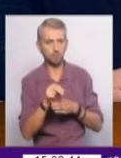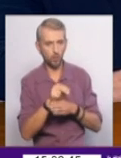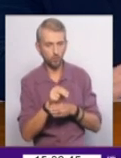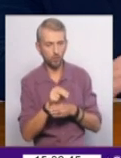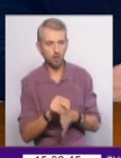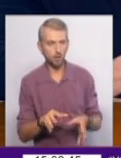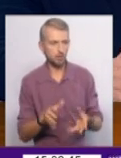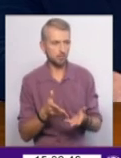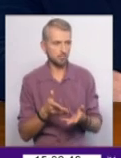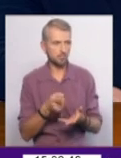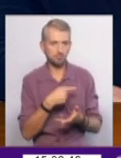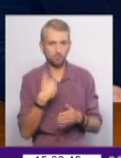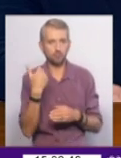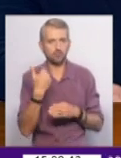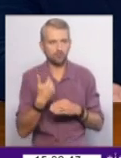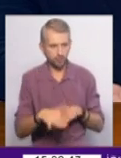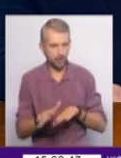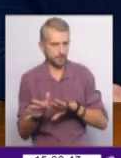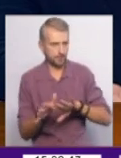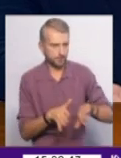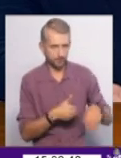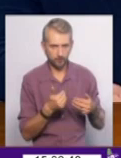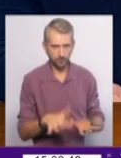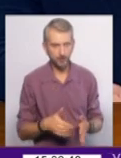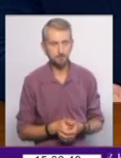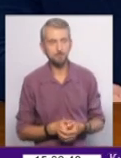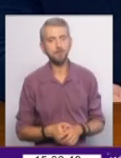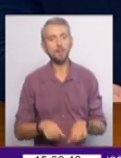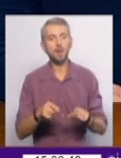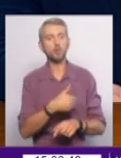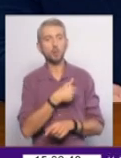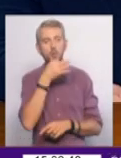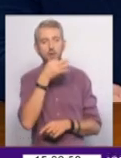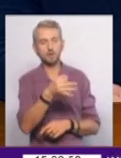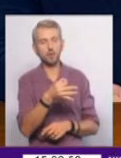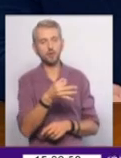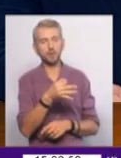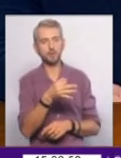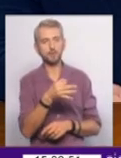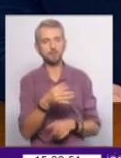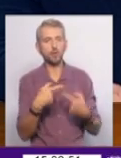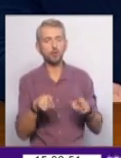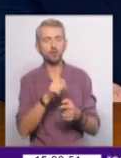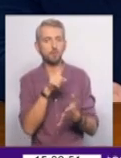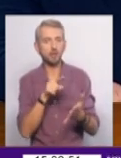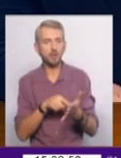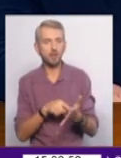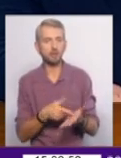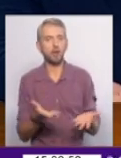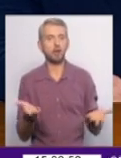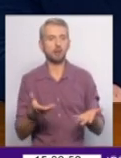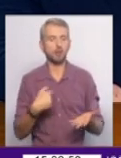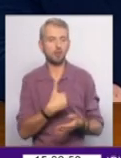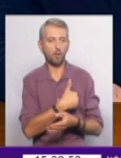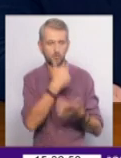з мешканцями ми його вже пройшли. А так, да, також хочу зазначити інше питання, яке я